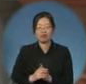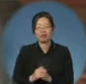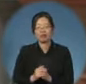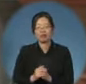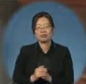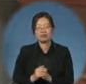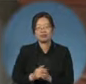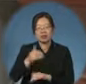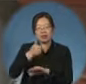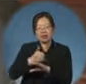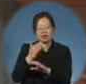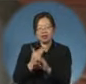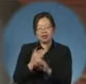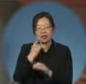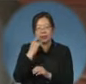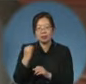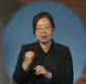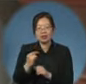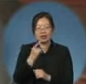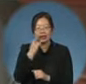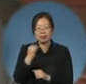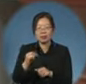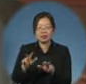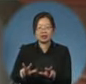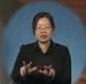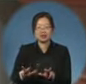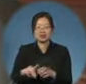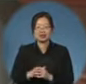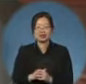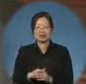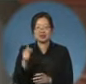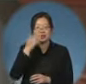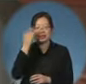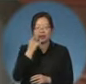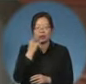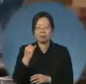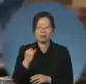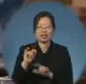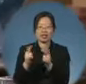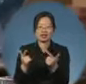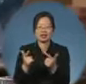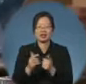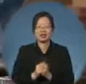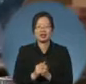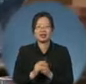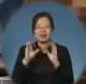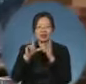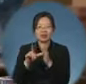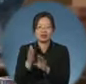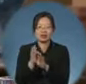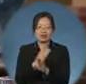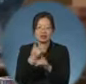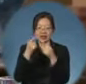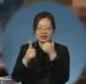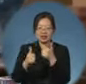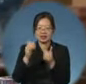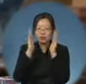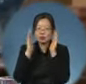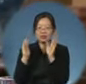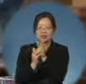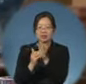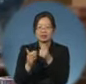성과주의 저 엄마들 엄마들 때 이제는 옛날 엄마가 아니잖아요 나올때부터 입시 공부 하고